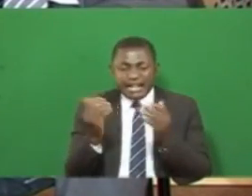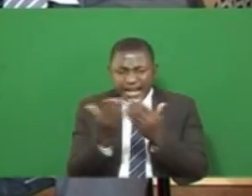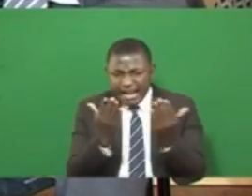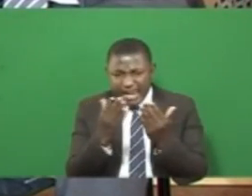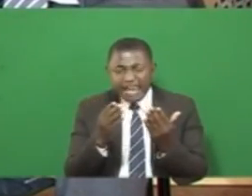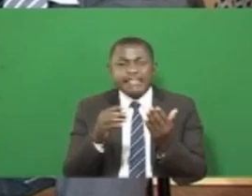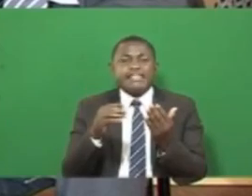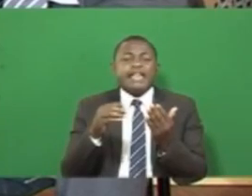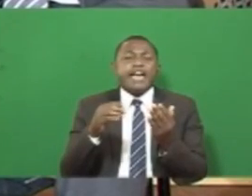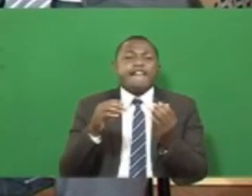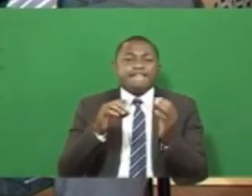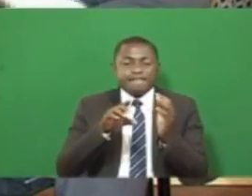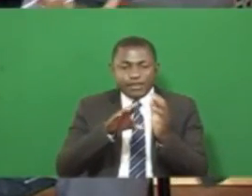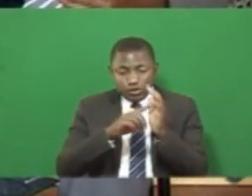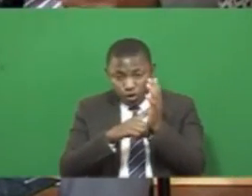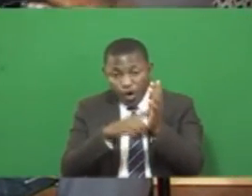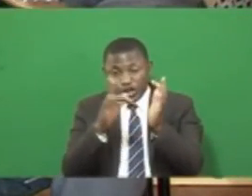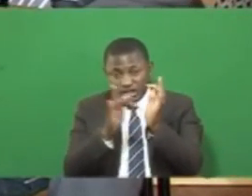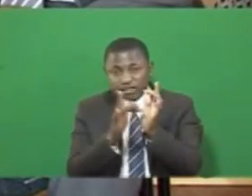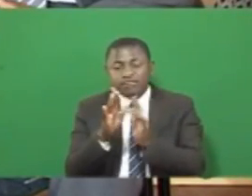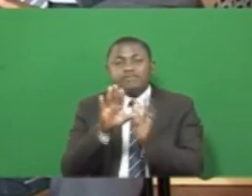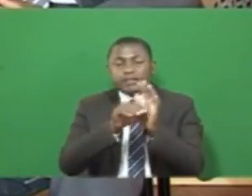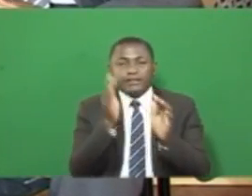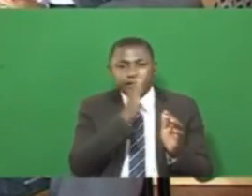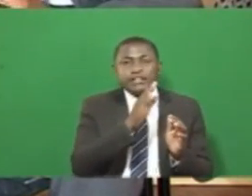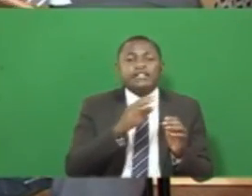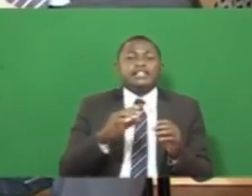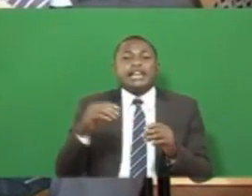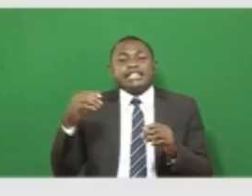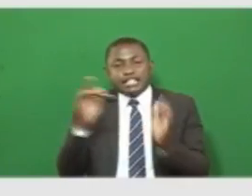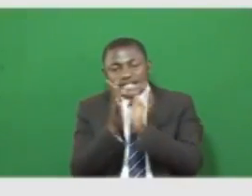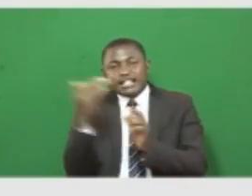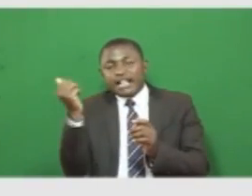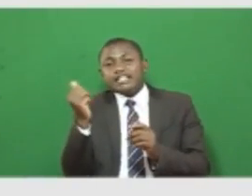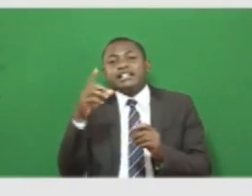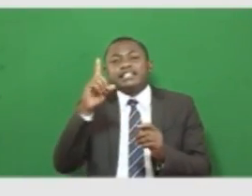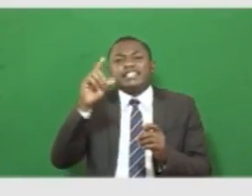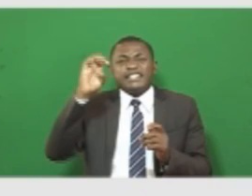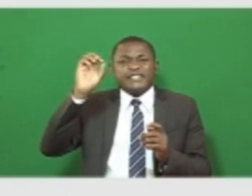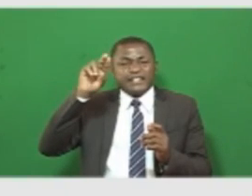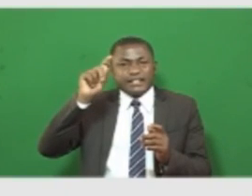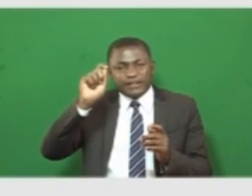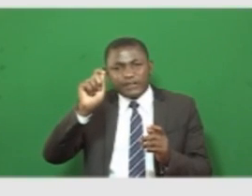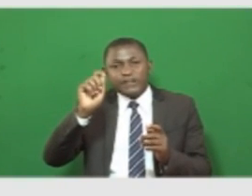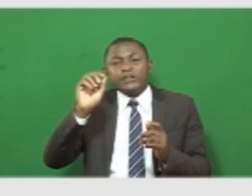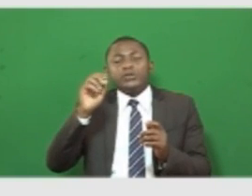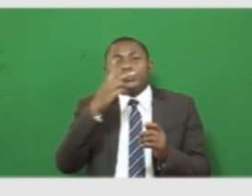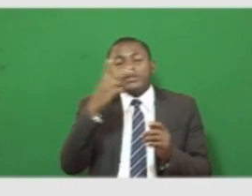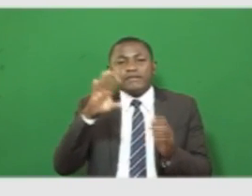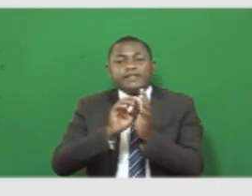akashandisa Deuteronomy 6 verse 16. Deuteronomy 6 verse 16. Eh. Musaidze Jehovha Mwari